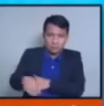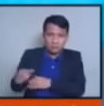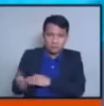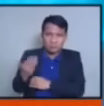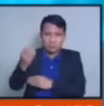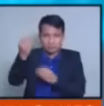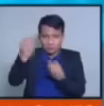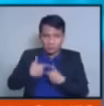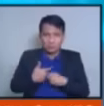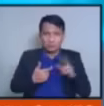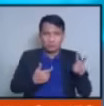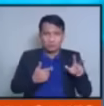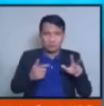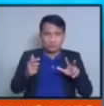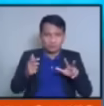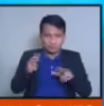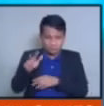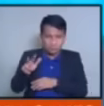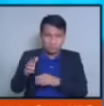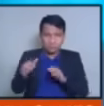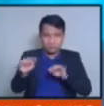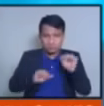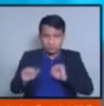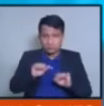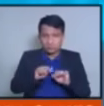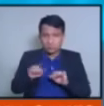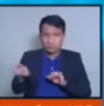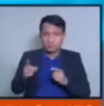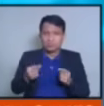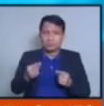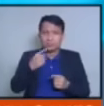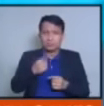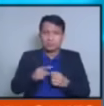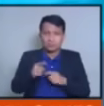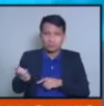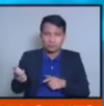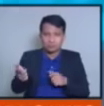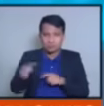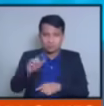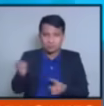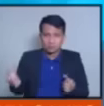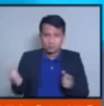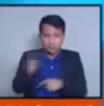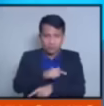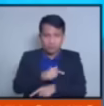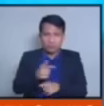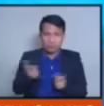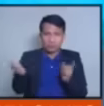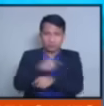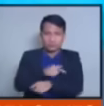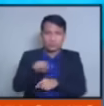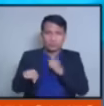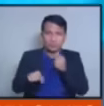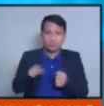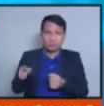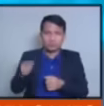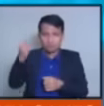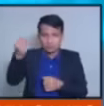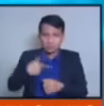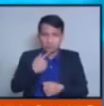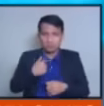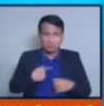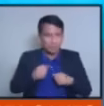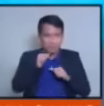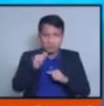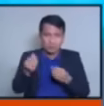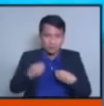ko nalaman, alas tres, umaksyon na ako. Inaantay ka ngayon, nga. Bumaliktad ang mundo. Bumaliktad ang mundo. Ayun yung sakit ibigay. Ngayon, ako